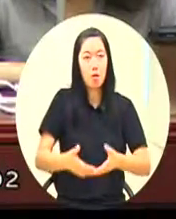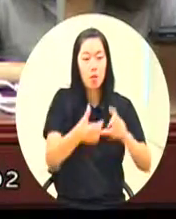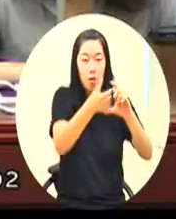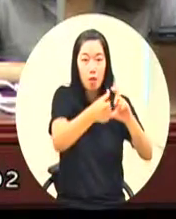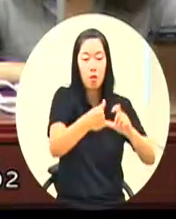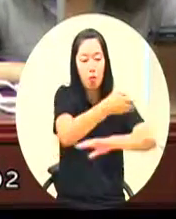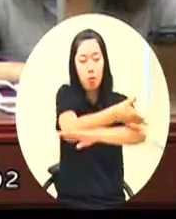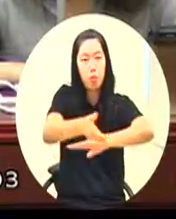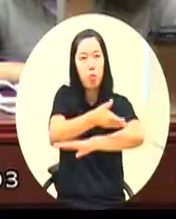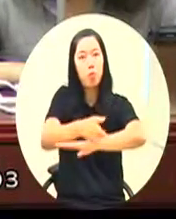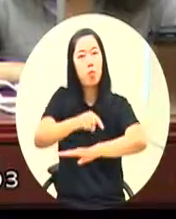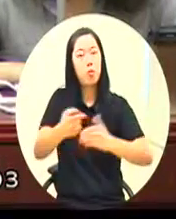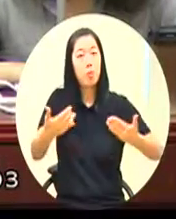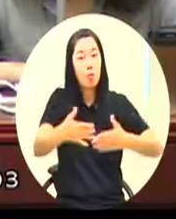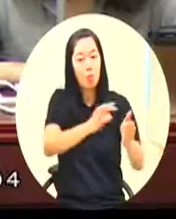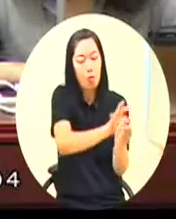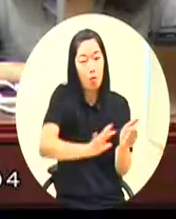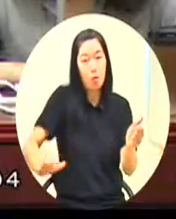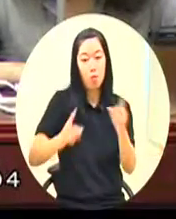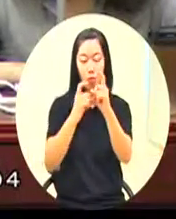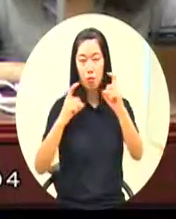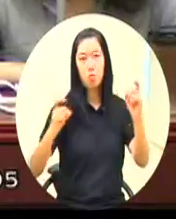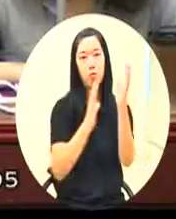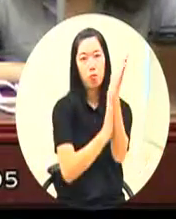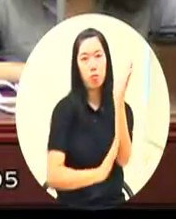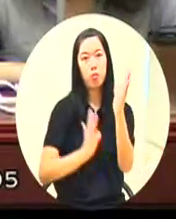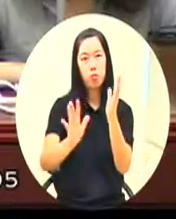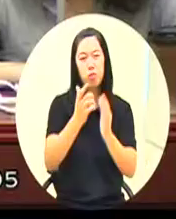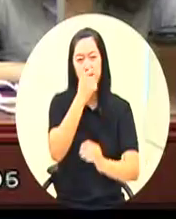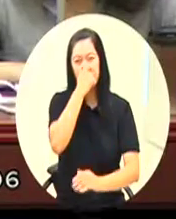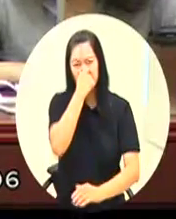的问题，也影响那个城墙。